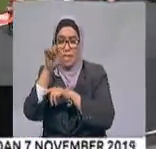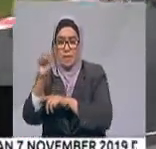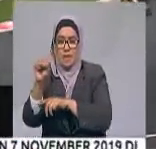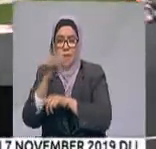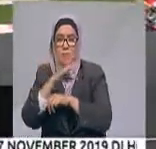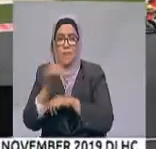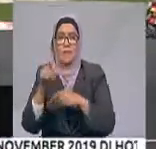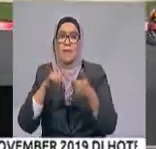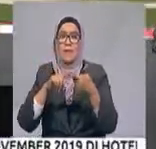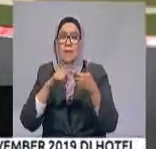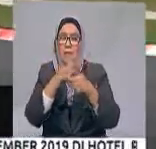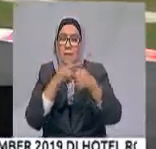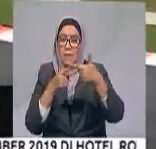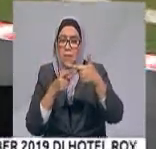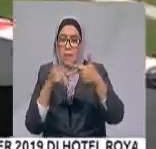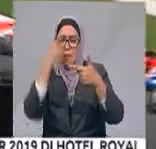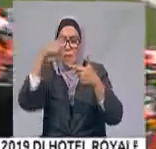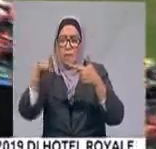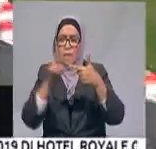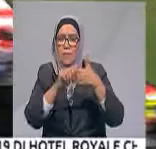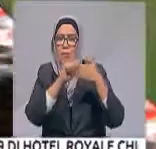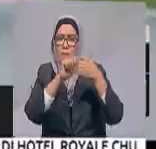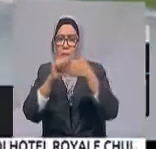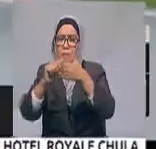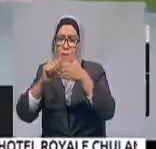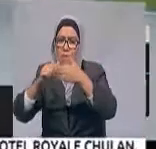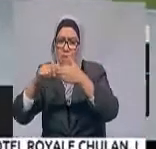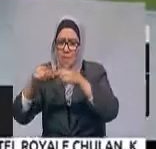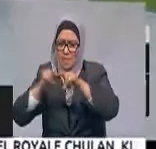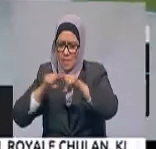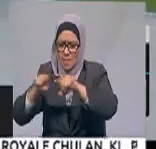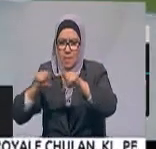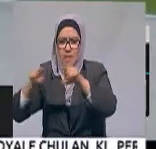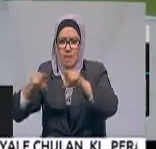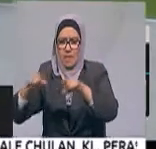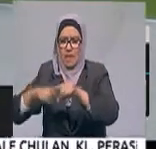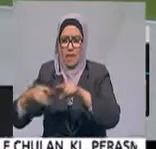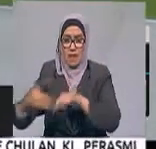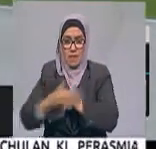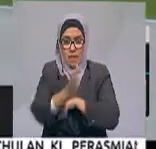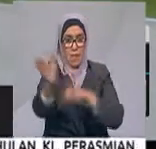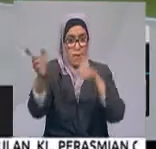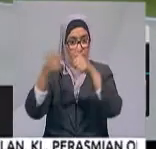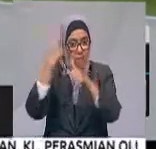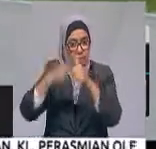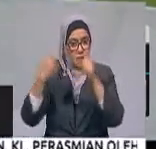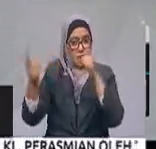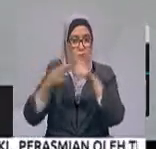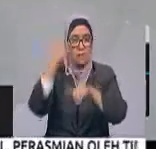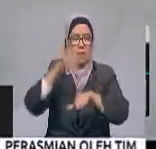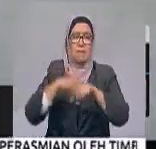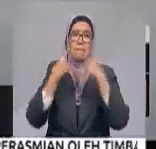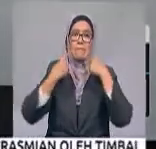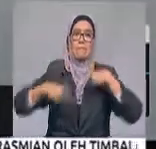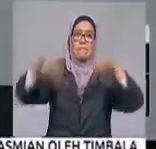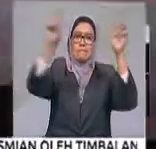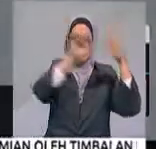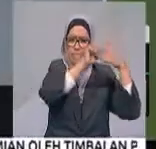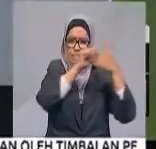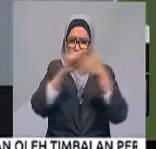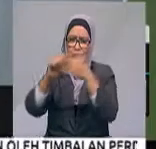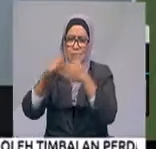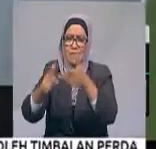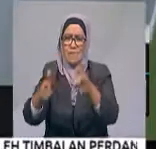Franco Morbidelli untuk memimpin perlumbaan dari selekoh pertama. Pada satu ketika, Vinales berjaya memimpin perlumbaan dengan